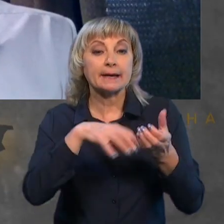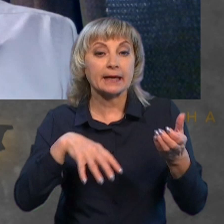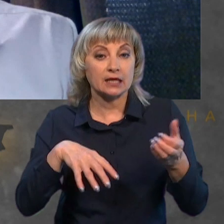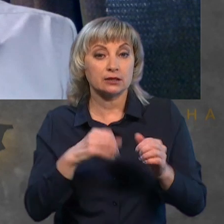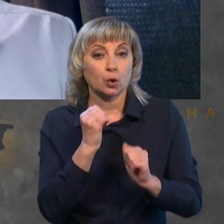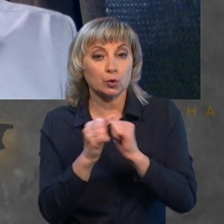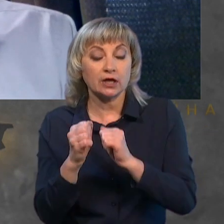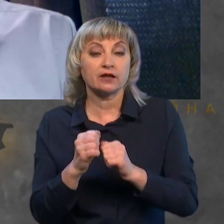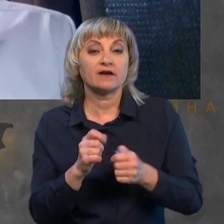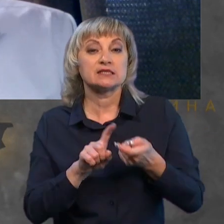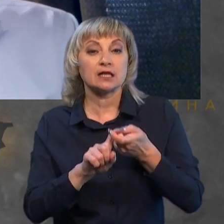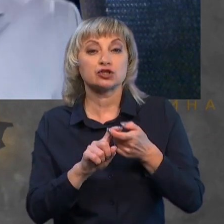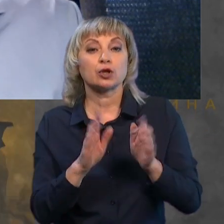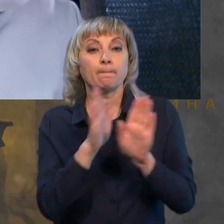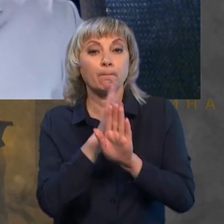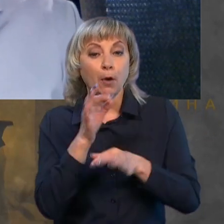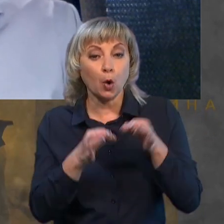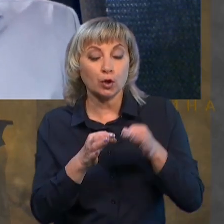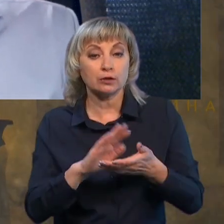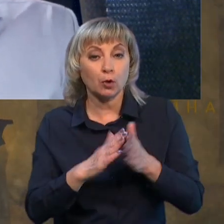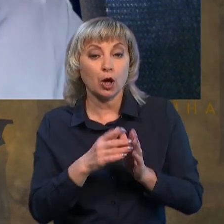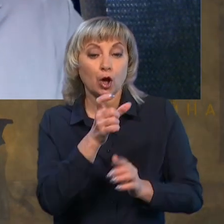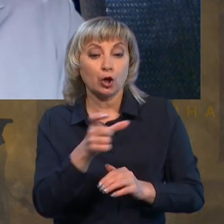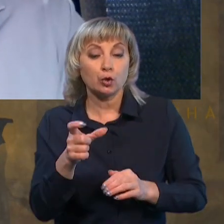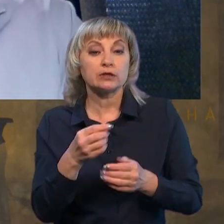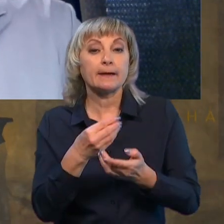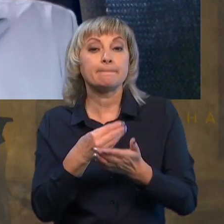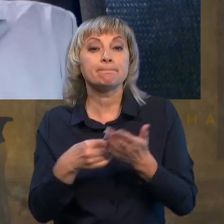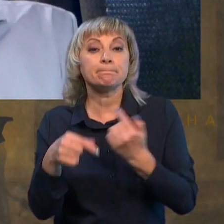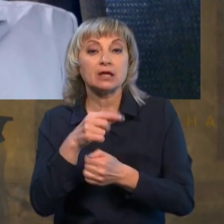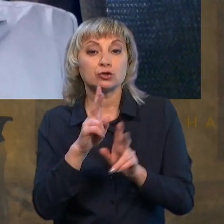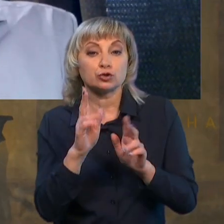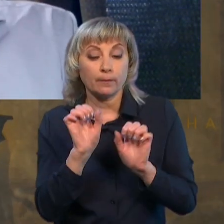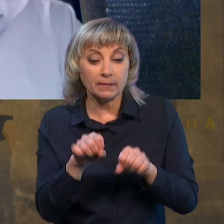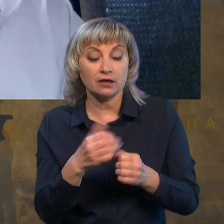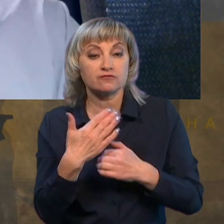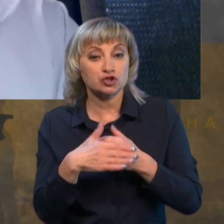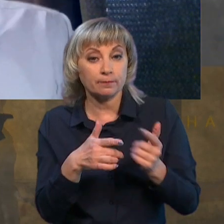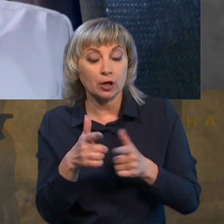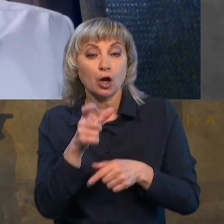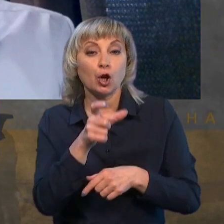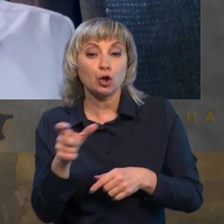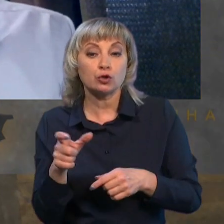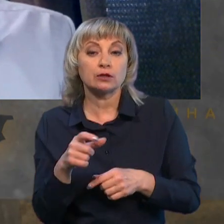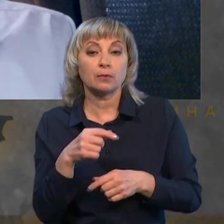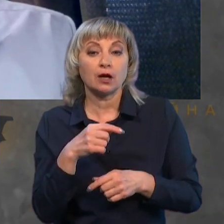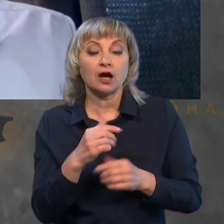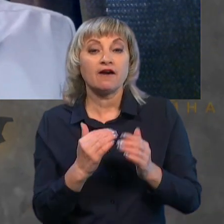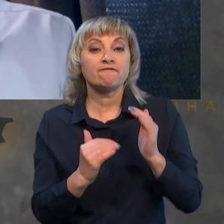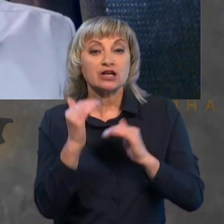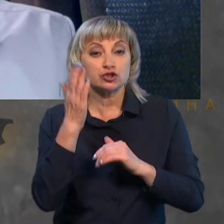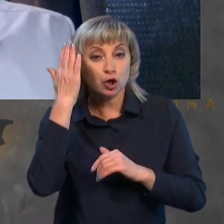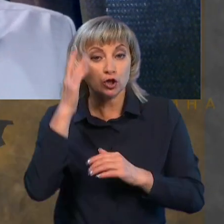умовами. Тому люди, а людям, звичайно, бізнес, в принципі, хто міг, той вже підготувався. А людям, звичайно, я кажу, вище голови стрибати не